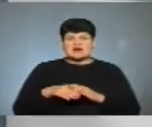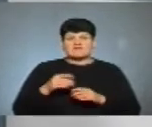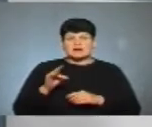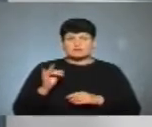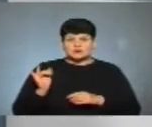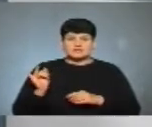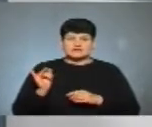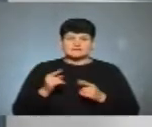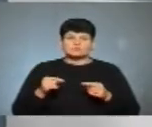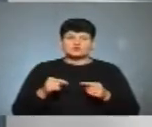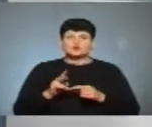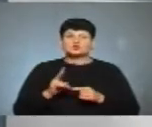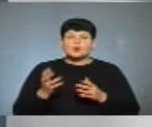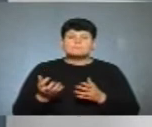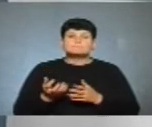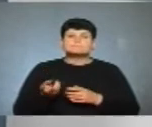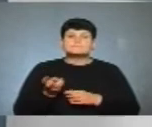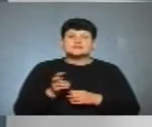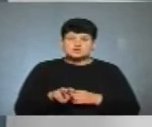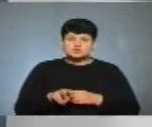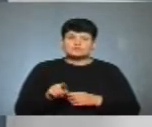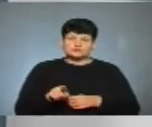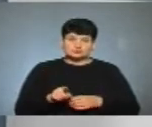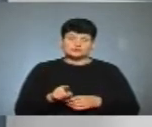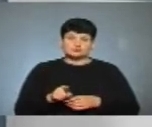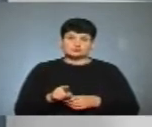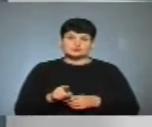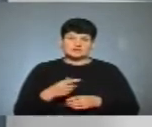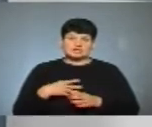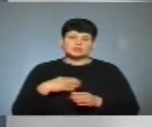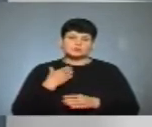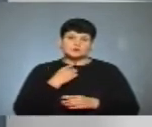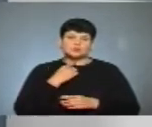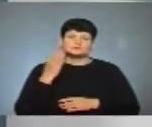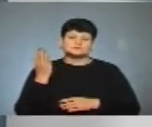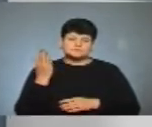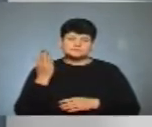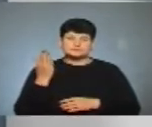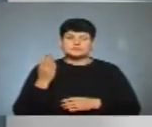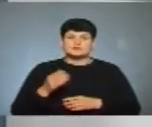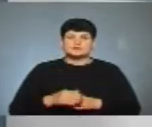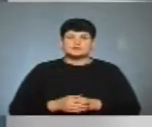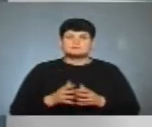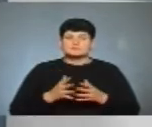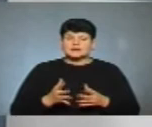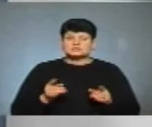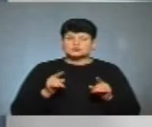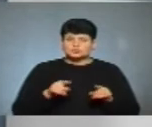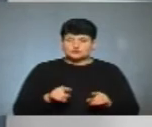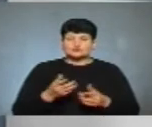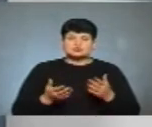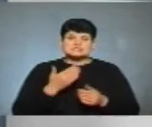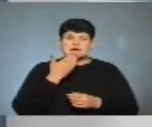і відповідно, хто прийшов, той і волевиявився. Більше того, скажімо, якщо